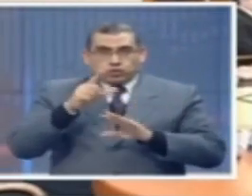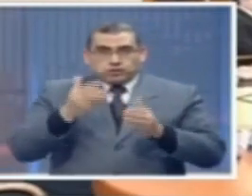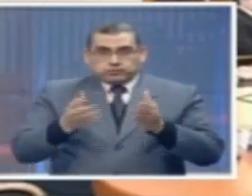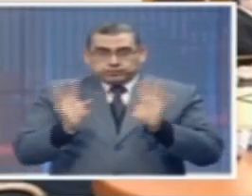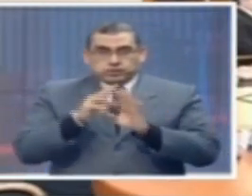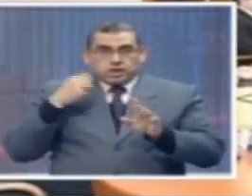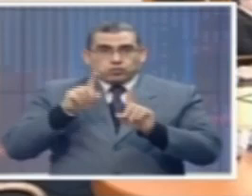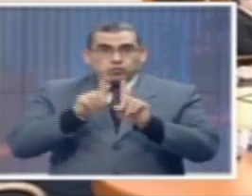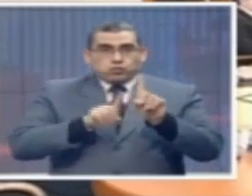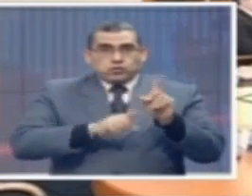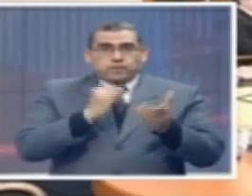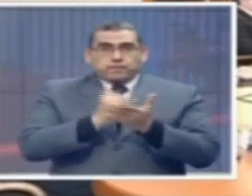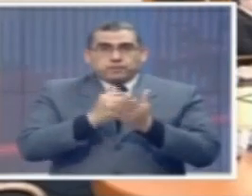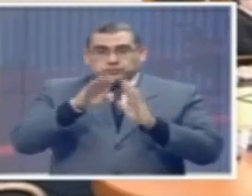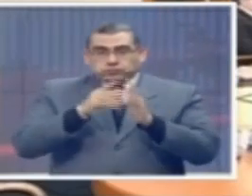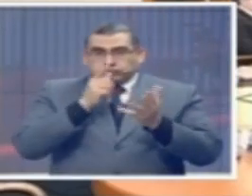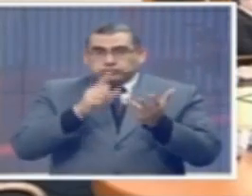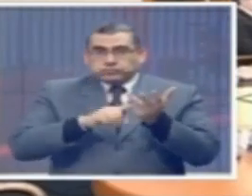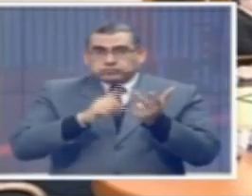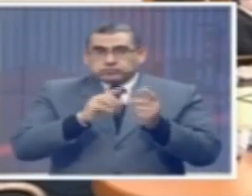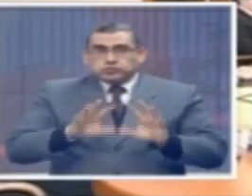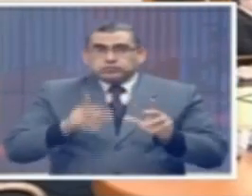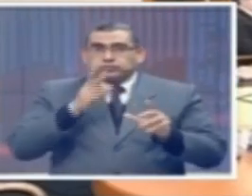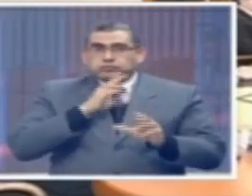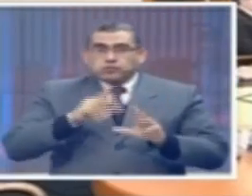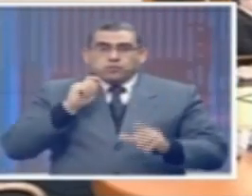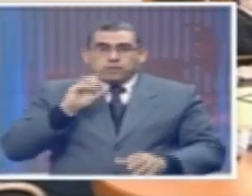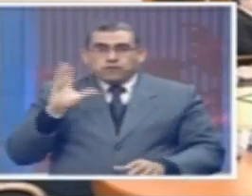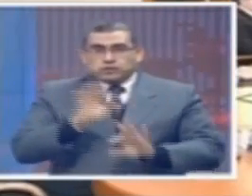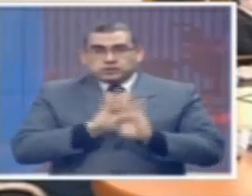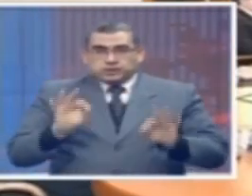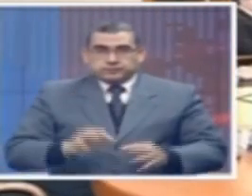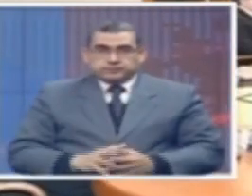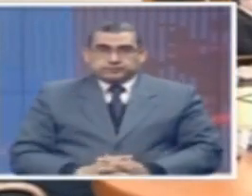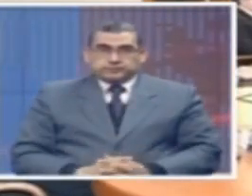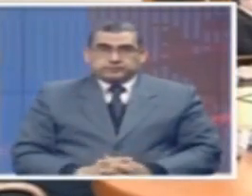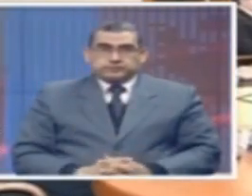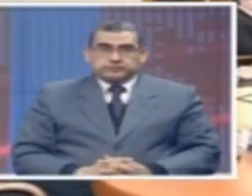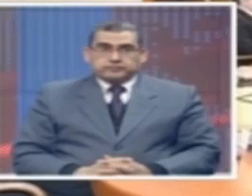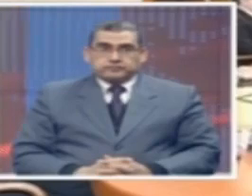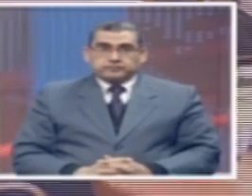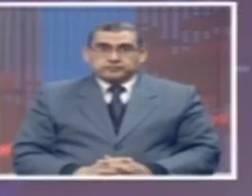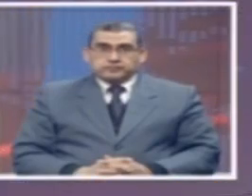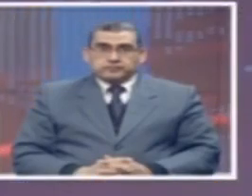من الوزراء لاستعراض جهود تطوير القطاع البيئي على مستوى الجمهورية.